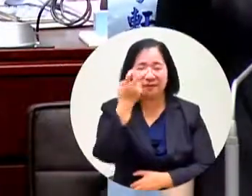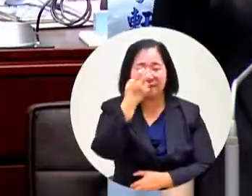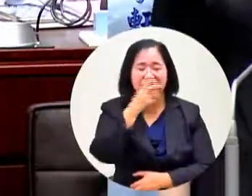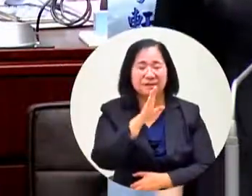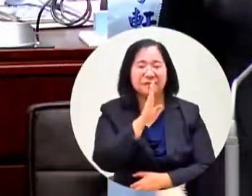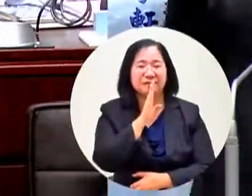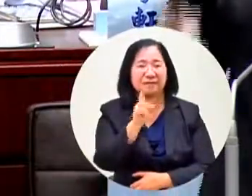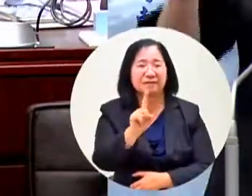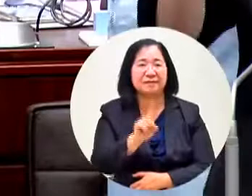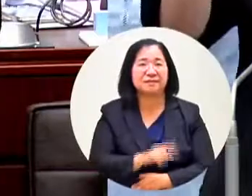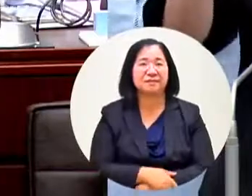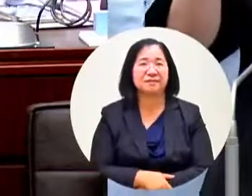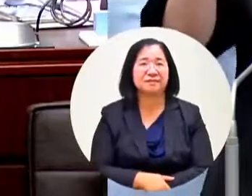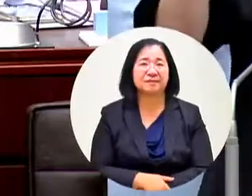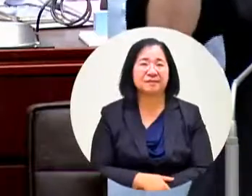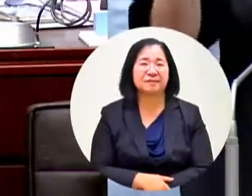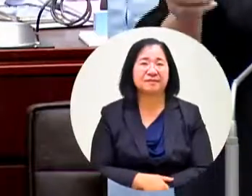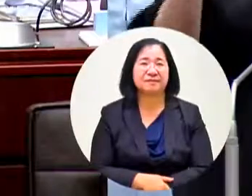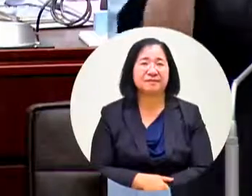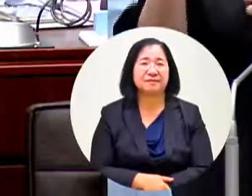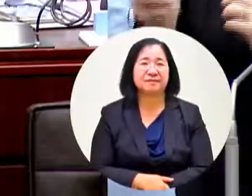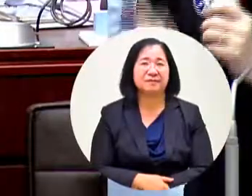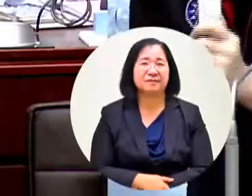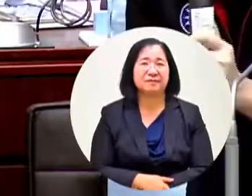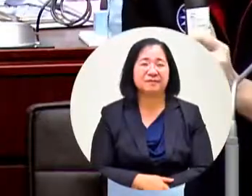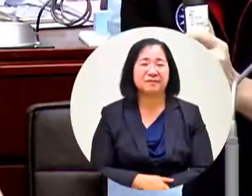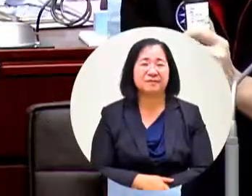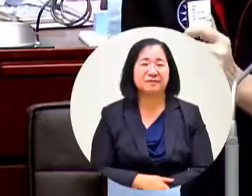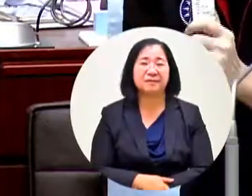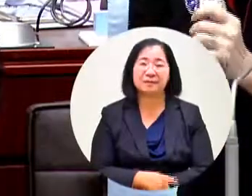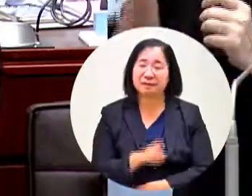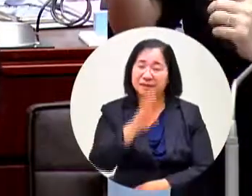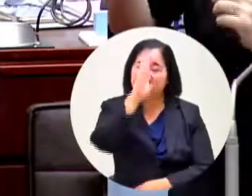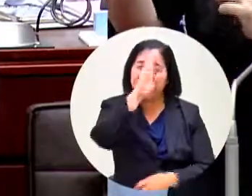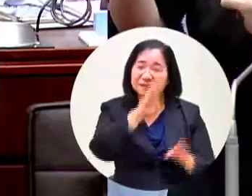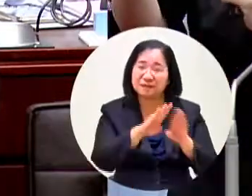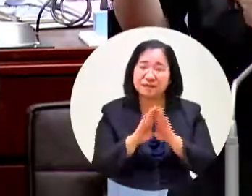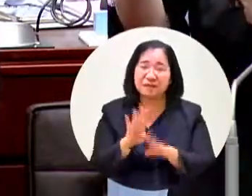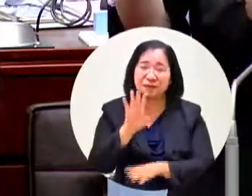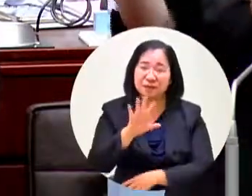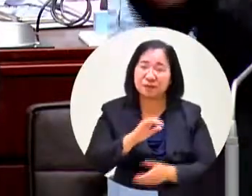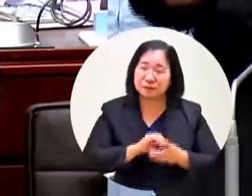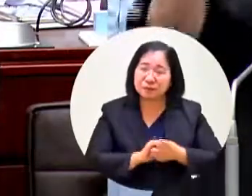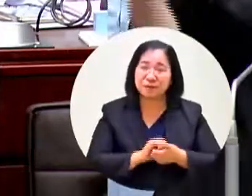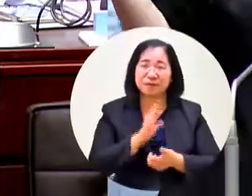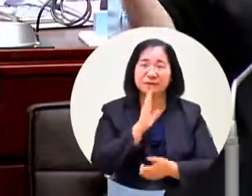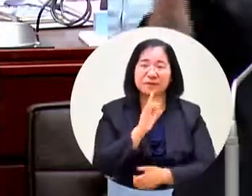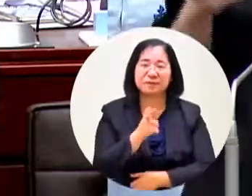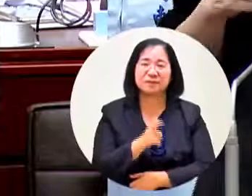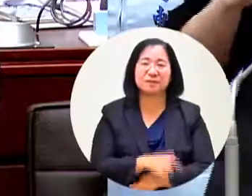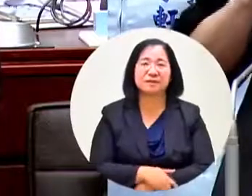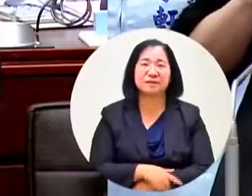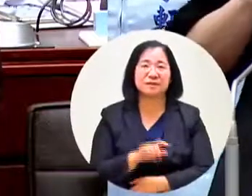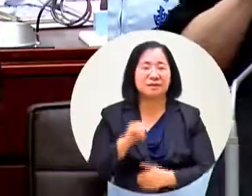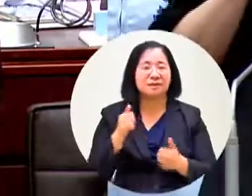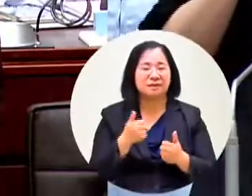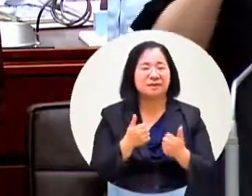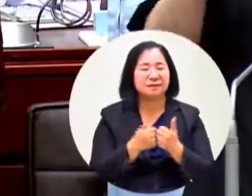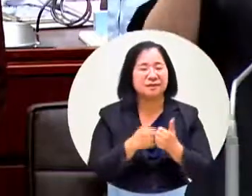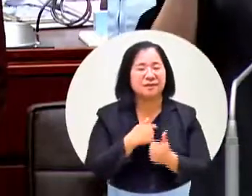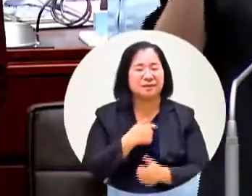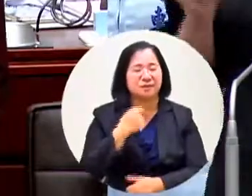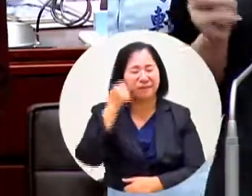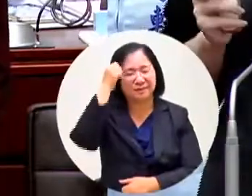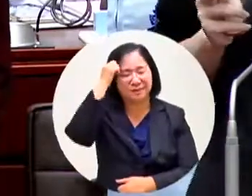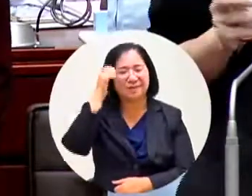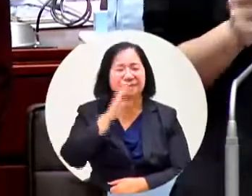的新书发表会？ 我真的有一点忘记，我记得好像是请假的，嗨。 你那天是请假？ 记得